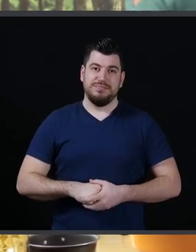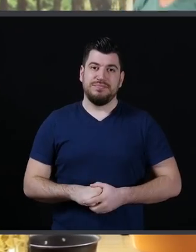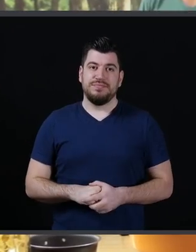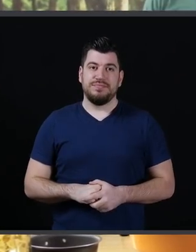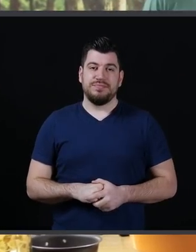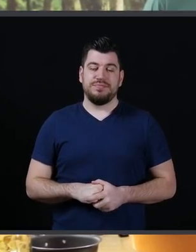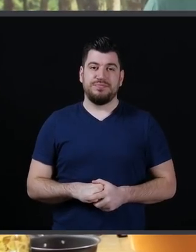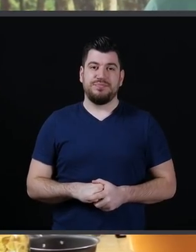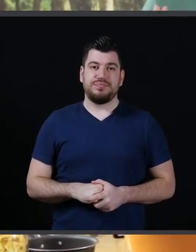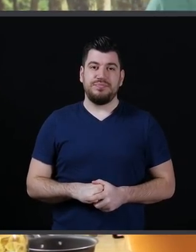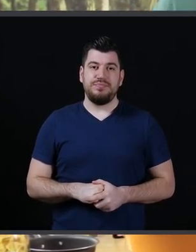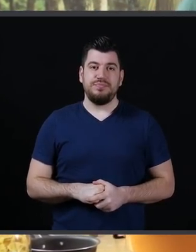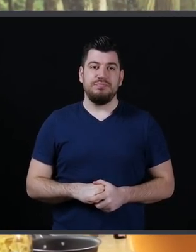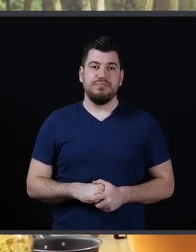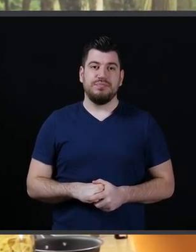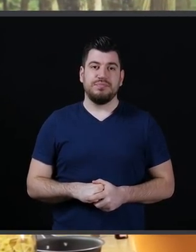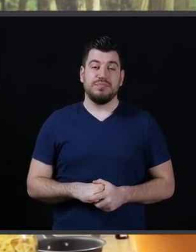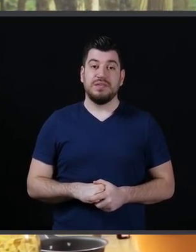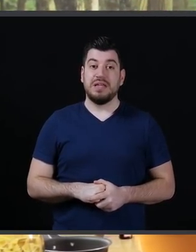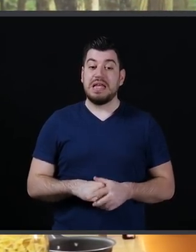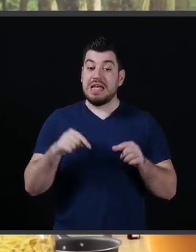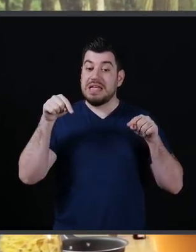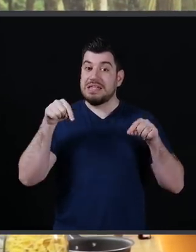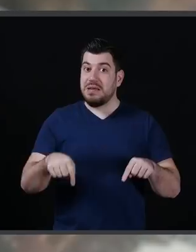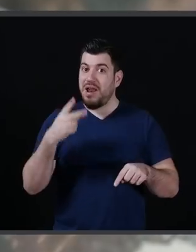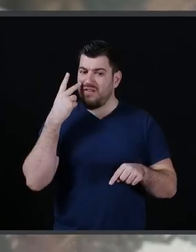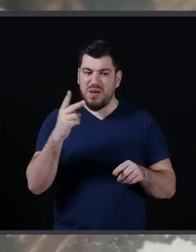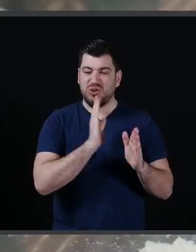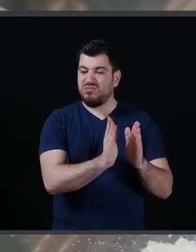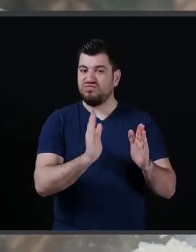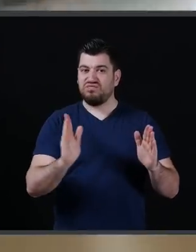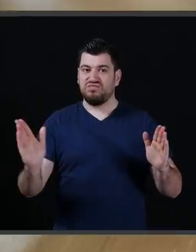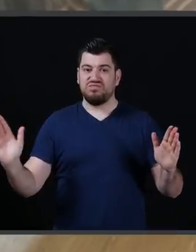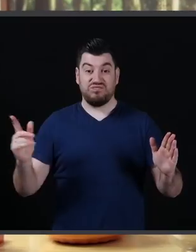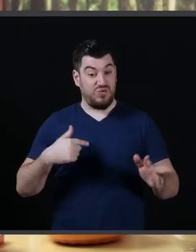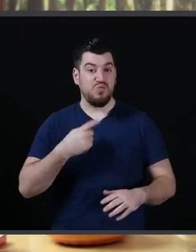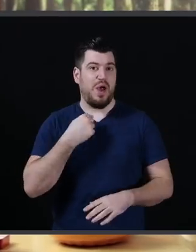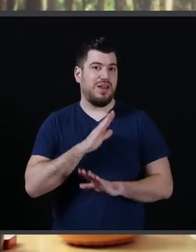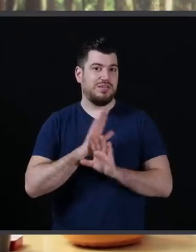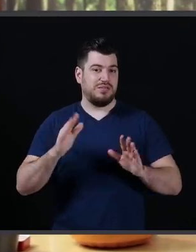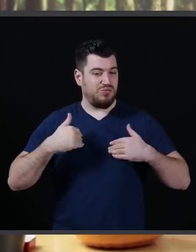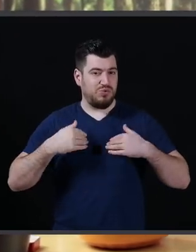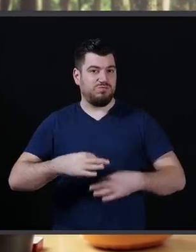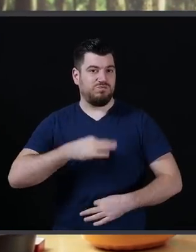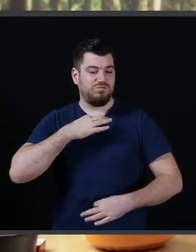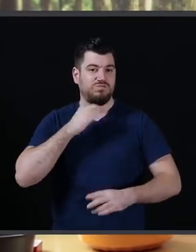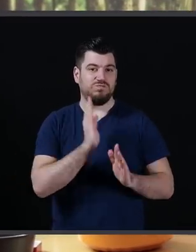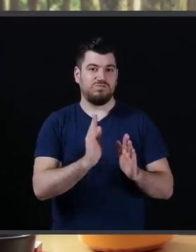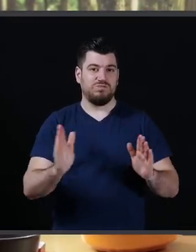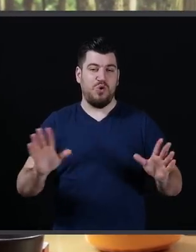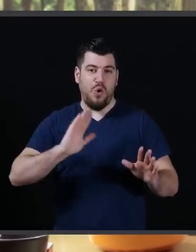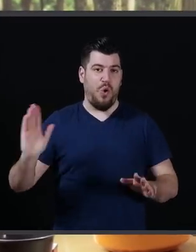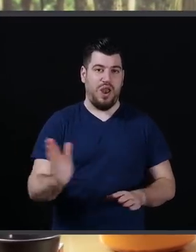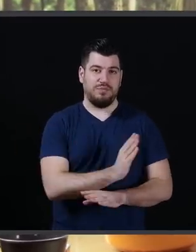Σήμερα τα έχω πολύ τακτοποιημένα Και μ' αρέσω πάρα πολύ φιλελάκι Άρα Παίρνουμε έτσι όπως είναι όλα τα στερεά Ρίχνουμε